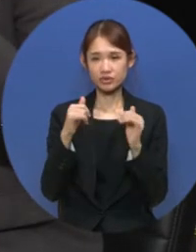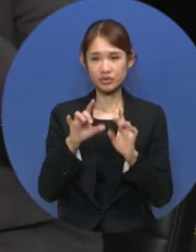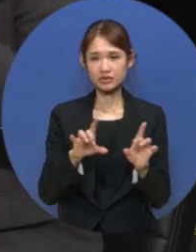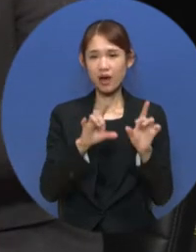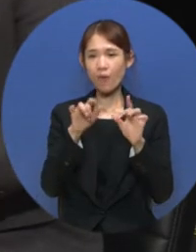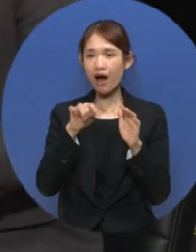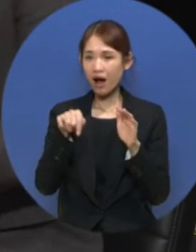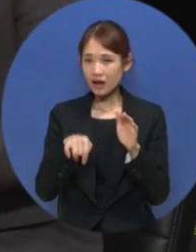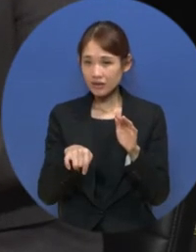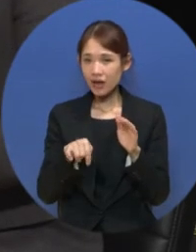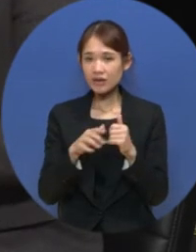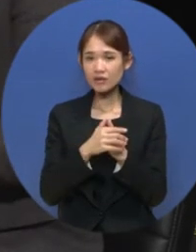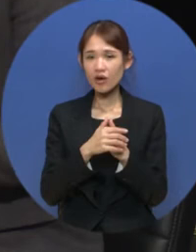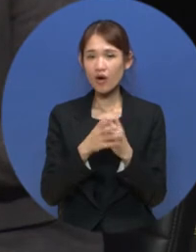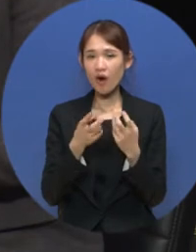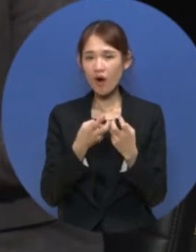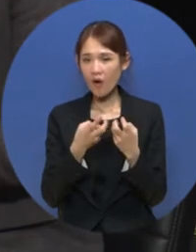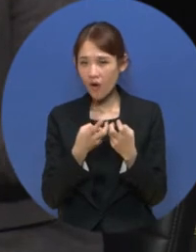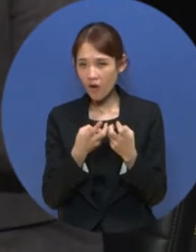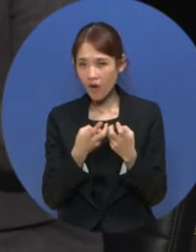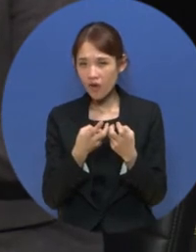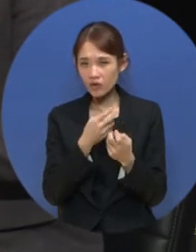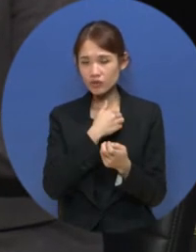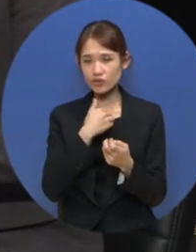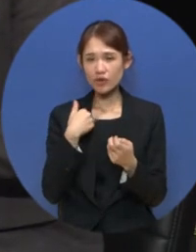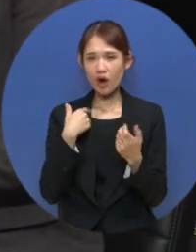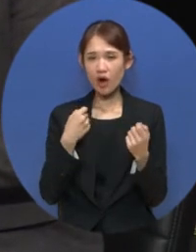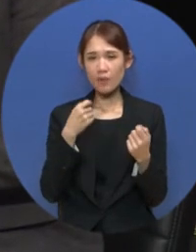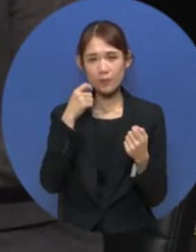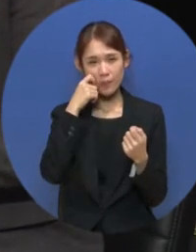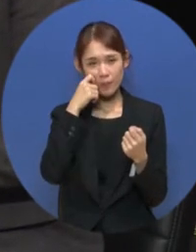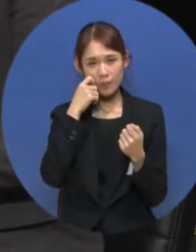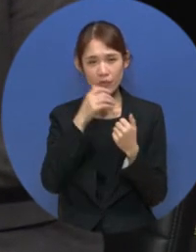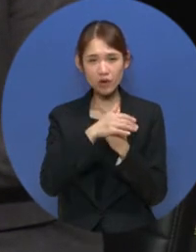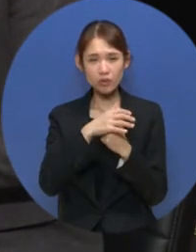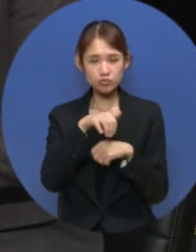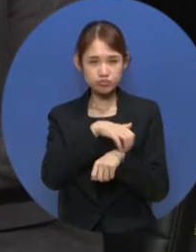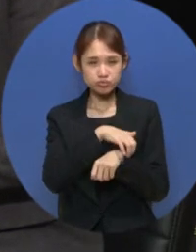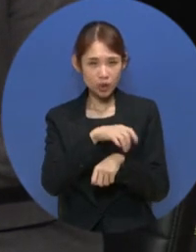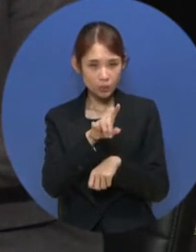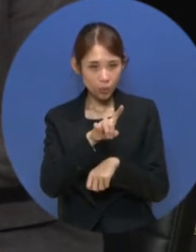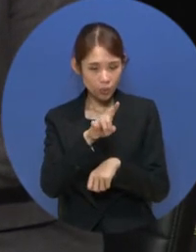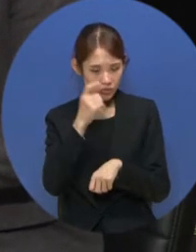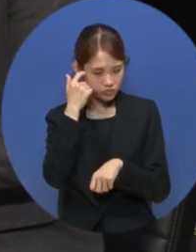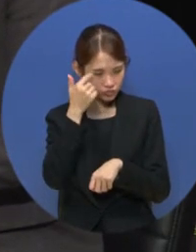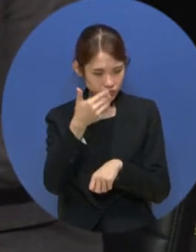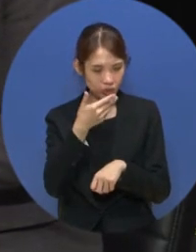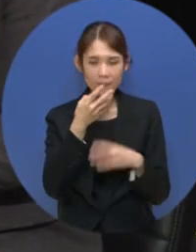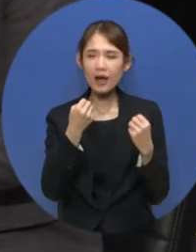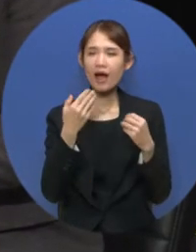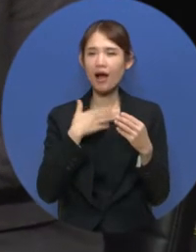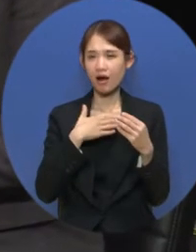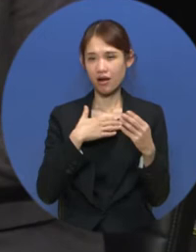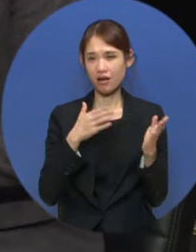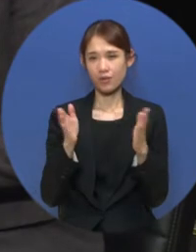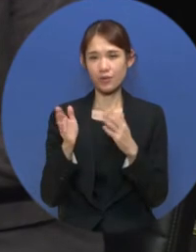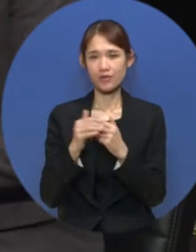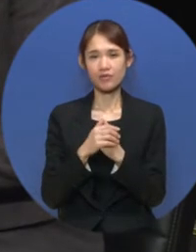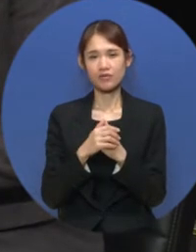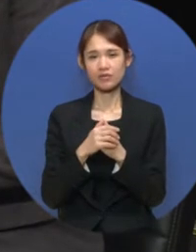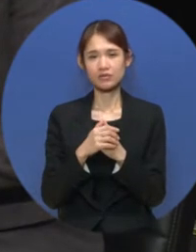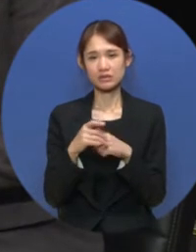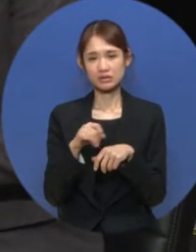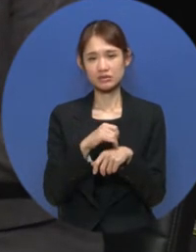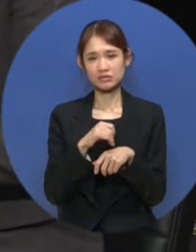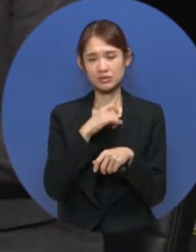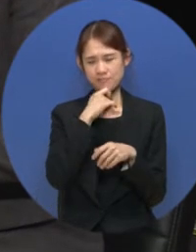속에서 어떤 부분들이 좀 많이 충족이 되지 못해서 불편하셨는지에 대한 부분들을 많이 알게 됐습니다. 네. 예. 그